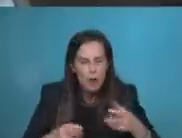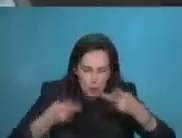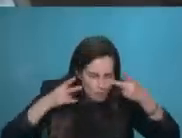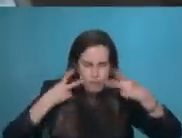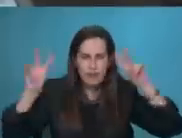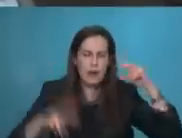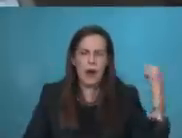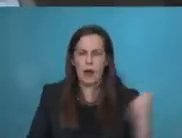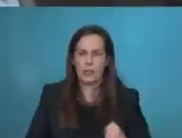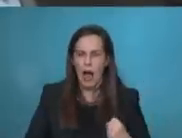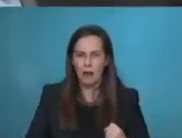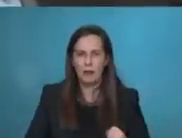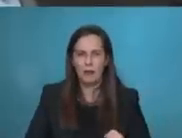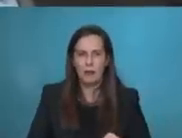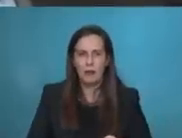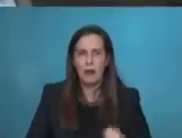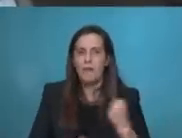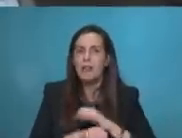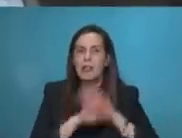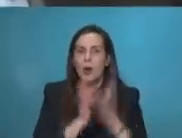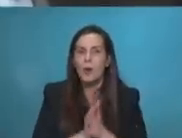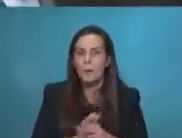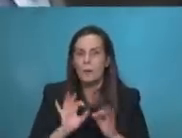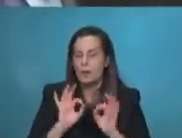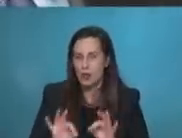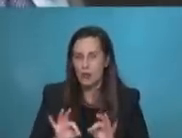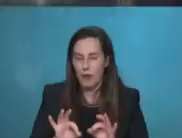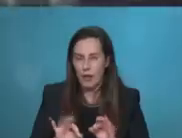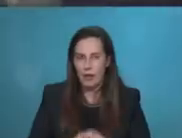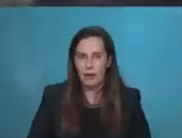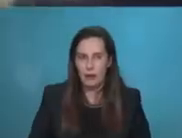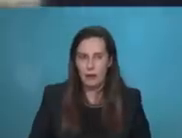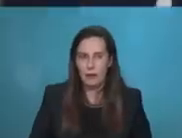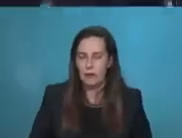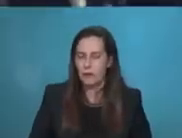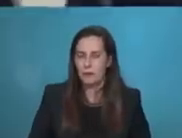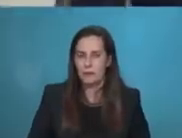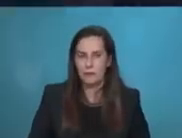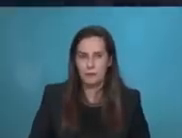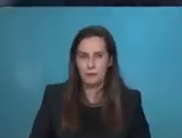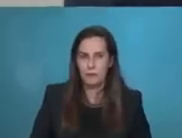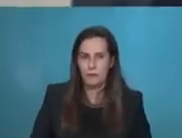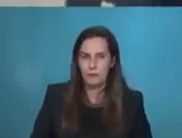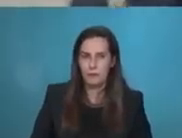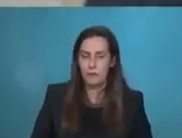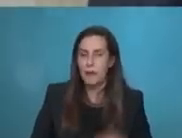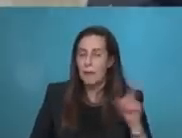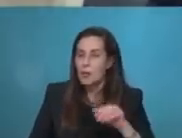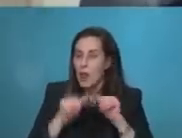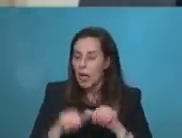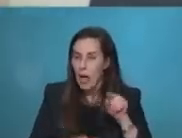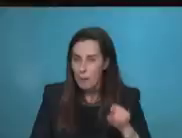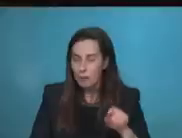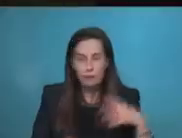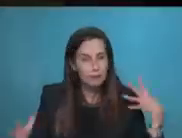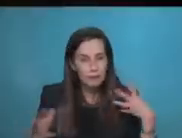savages. and left it all on the battlefield for Joaquin Guzman. מי שעמדה לצידו של אל צ'אפו לכל אורך